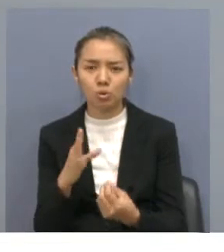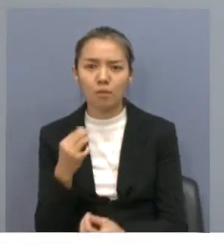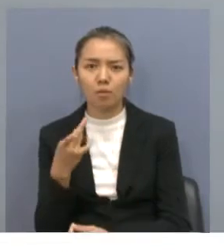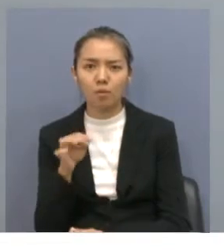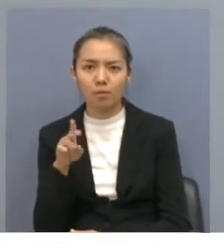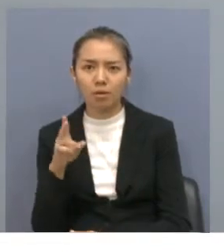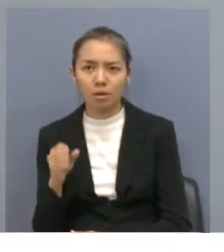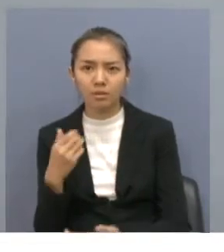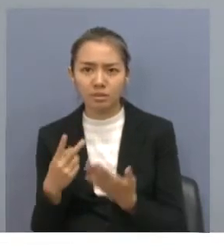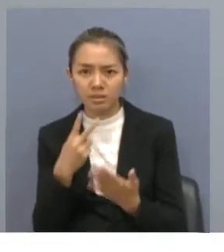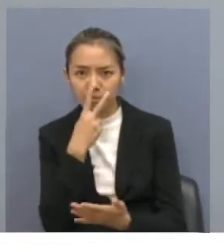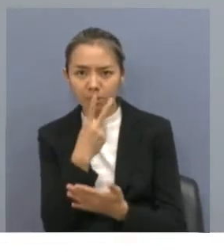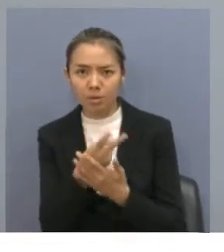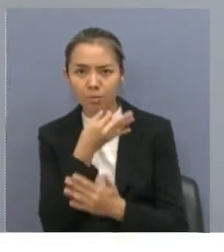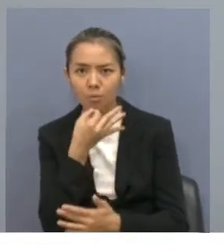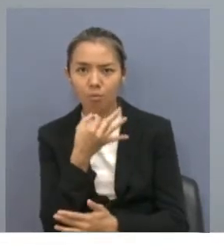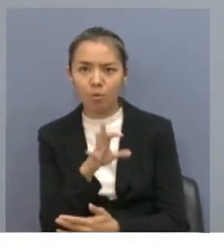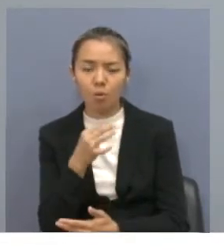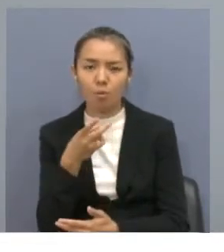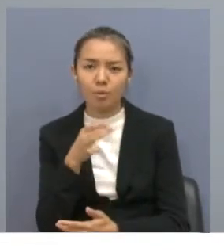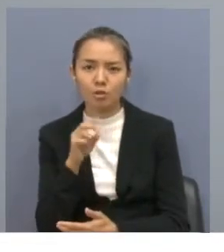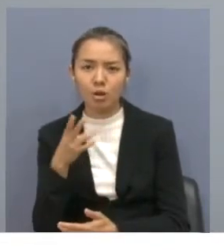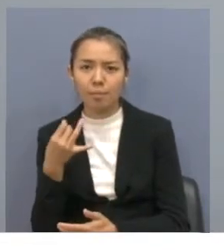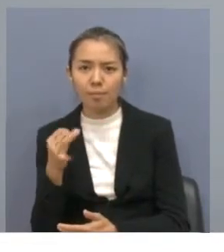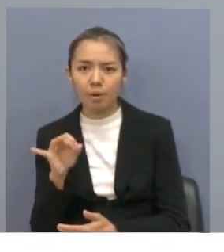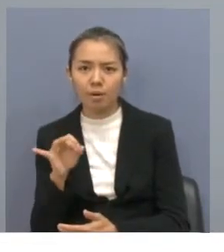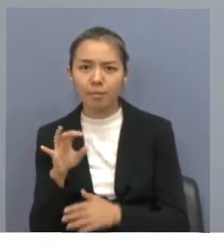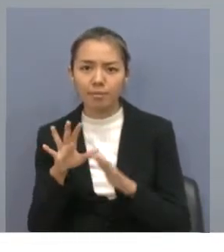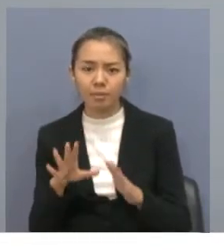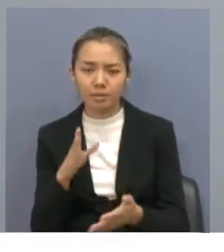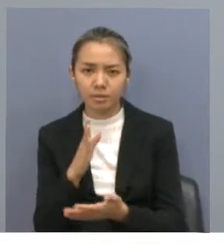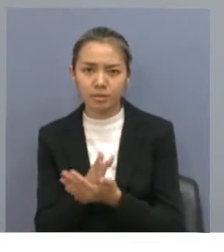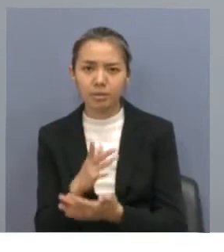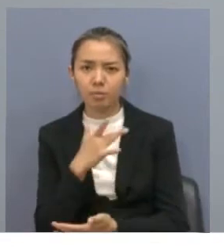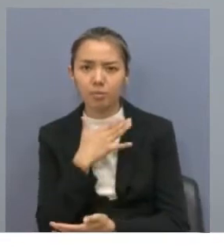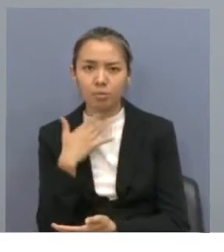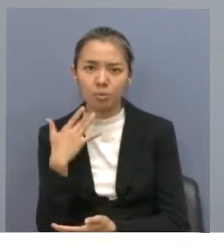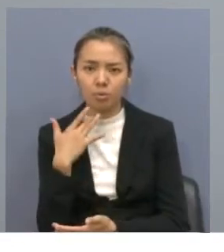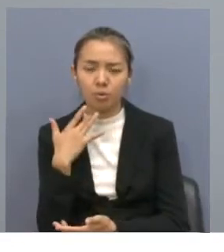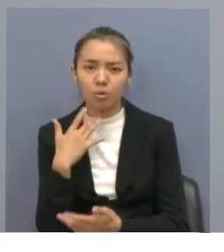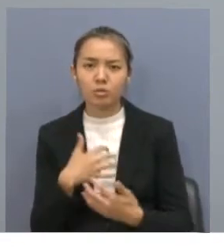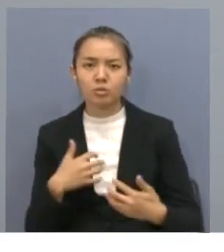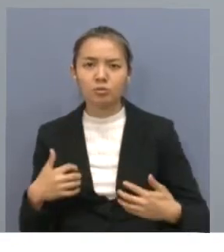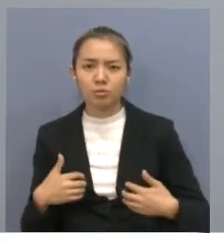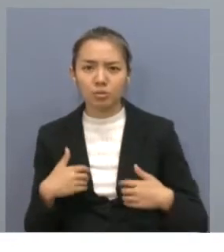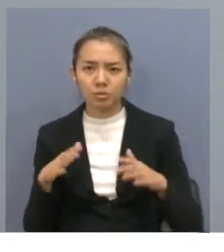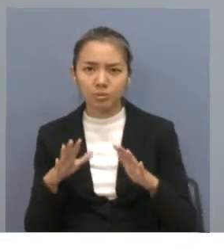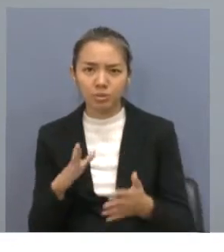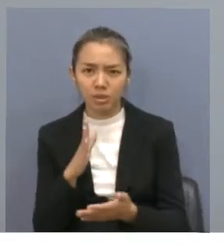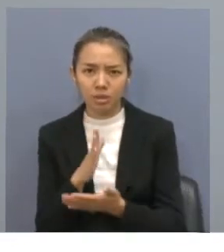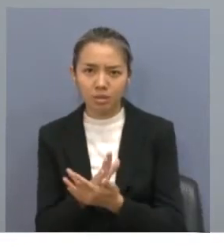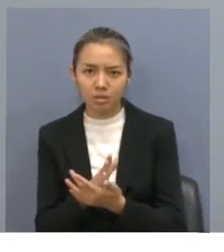жаңа қарасақ кейбір объектілер Жабай өзенінің бойында орналасқан және көбінесе ол мал жайылым жерлер бар,